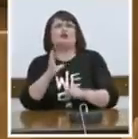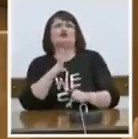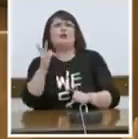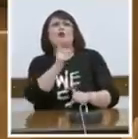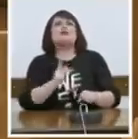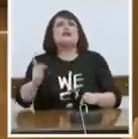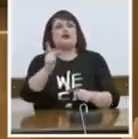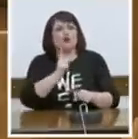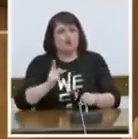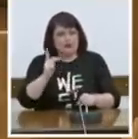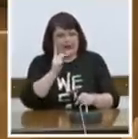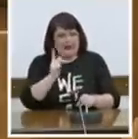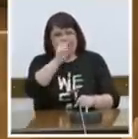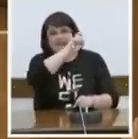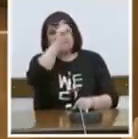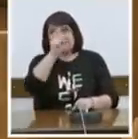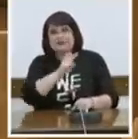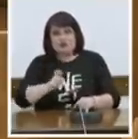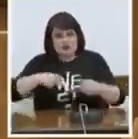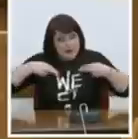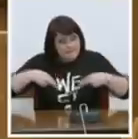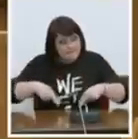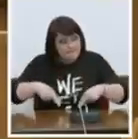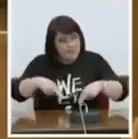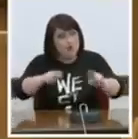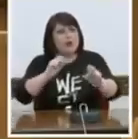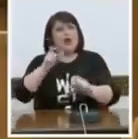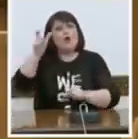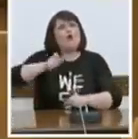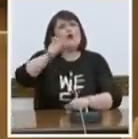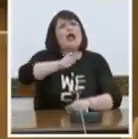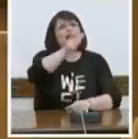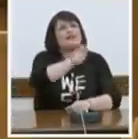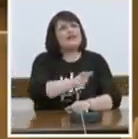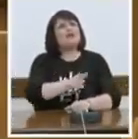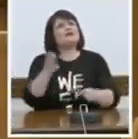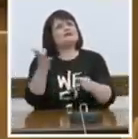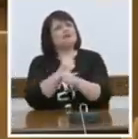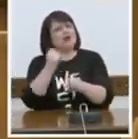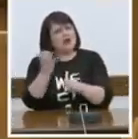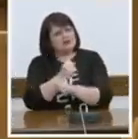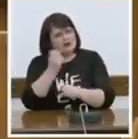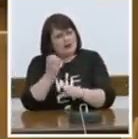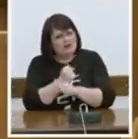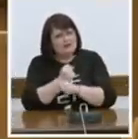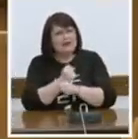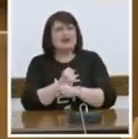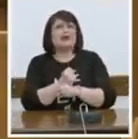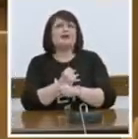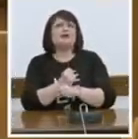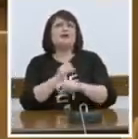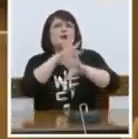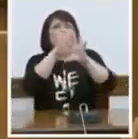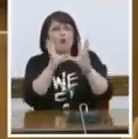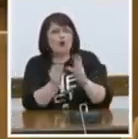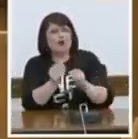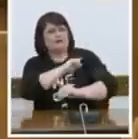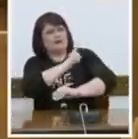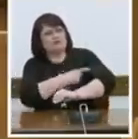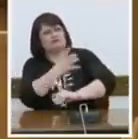μέσα από τη ζωή, την πορεία και την διαδρομή τους διακρίθηκαν και με αυτά τα εφόδια παλεύουν για